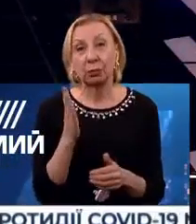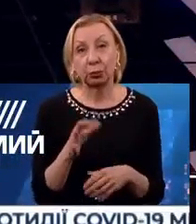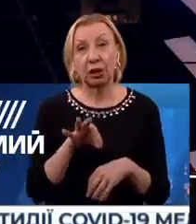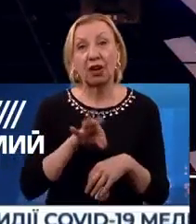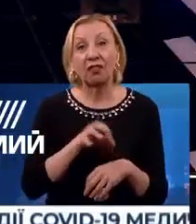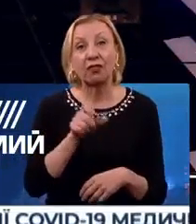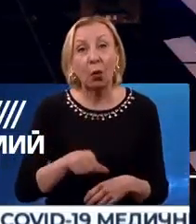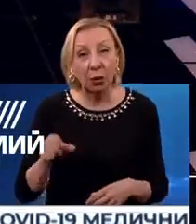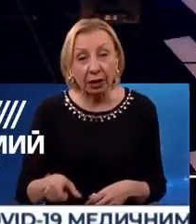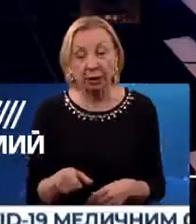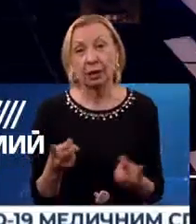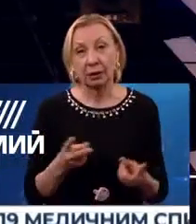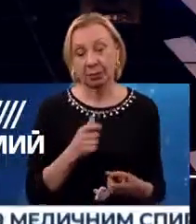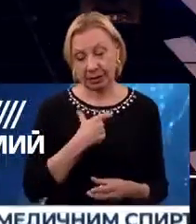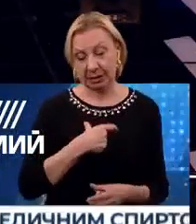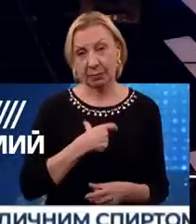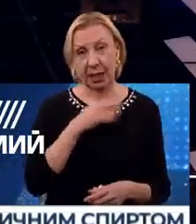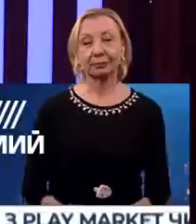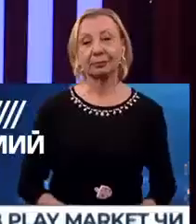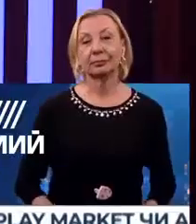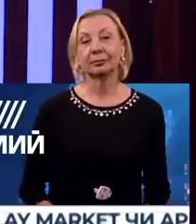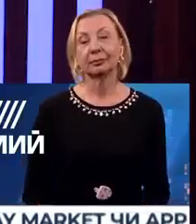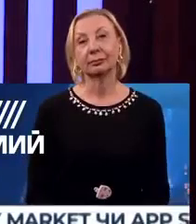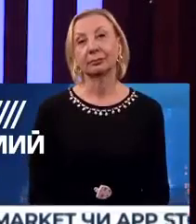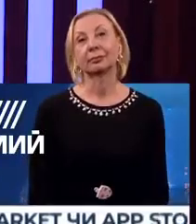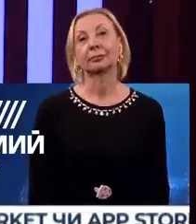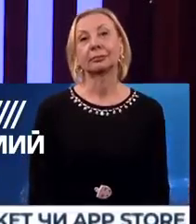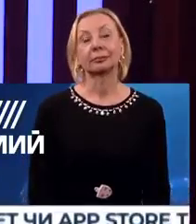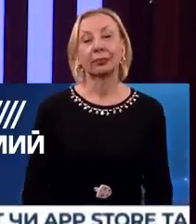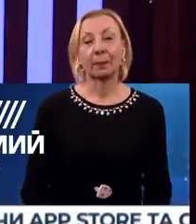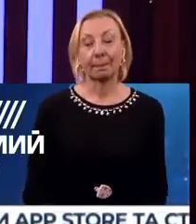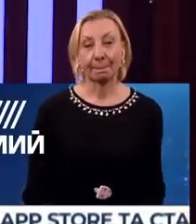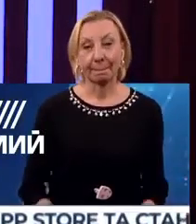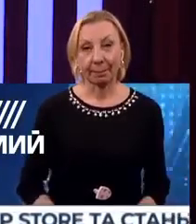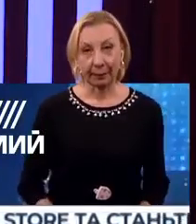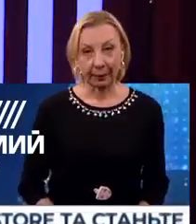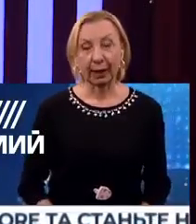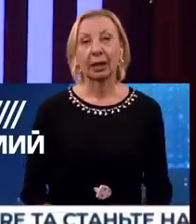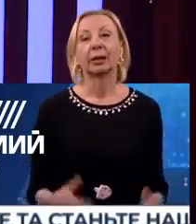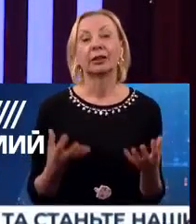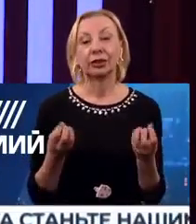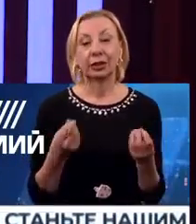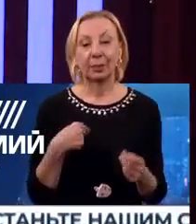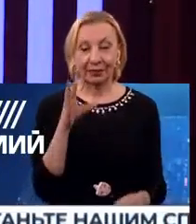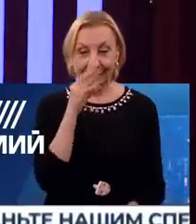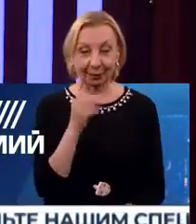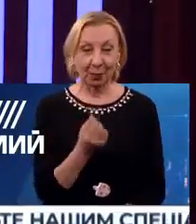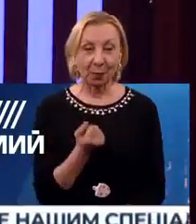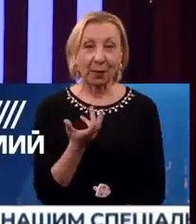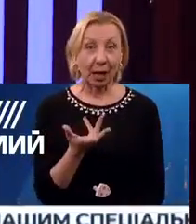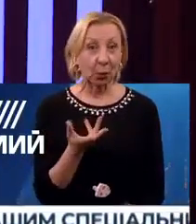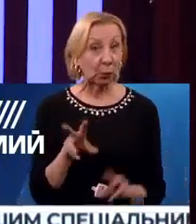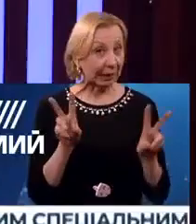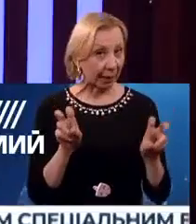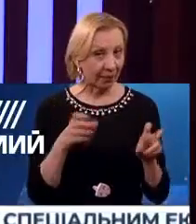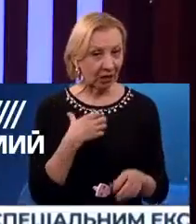швидше ми самі про себе подбаємо, тим буде краще. Триває ефір. Значить, дивіться, давайте ми ще встигнемо пару тем дуже